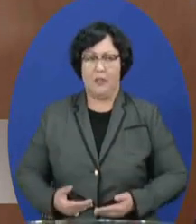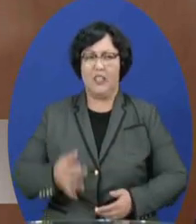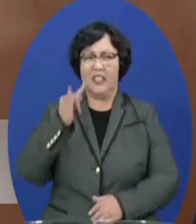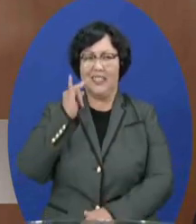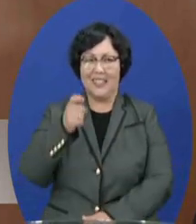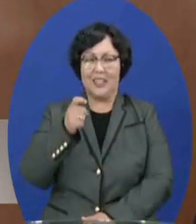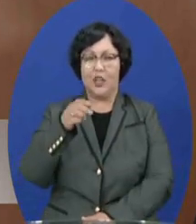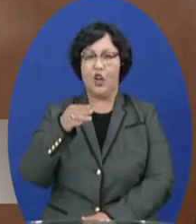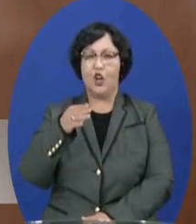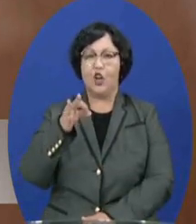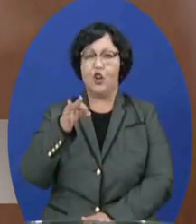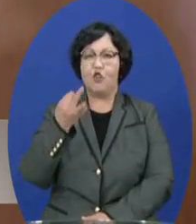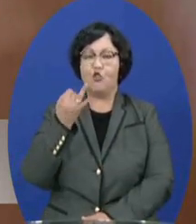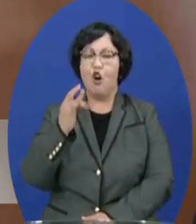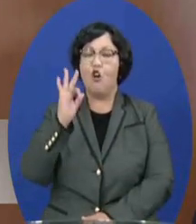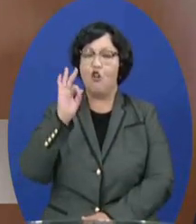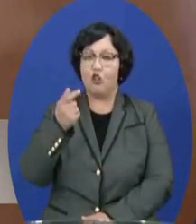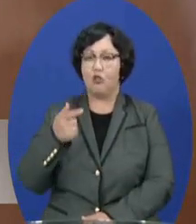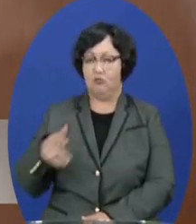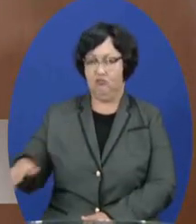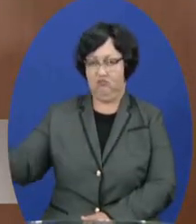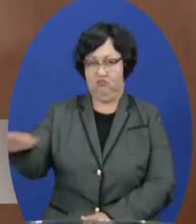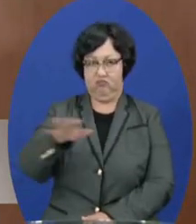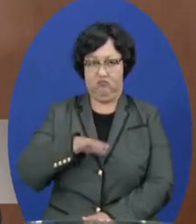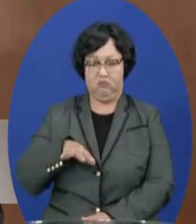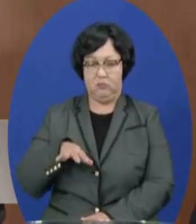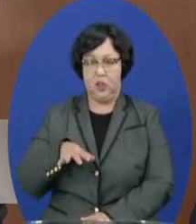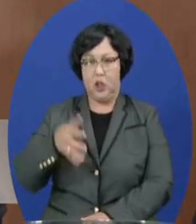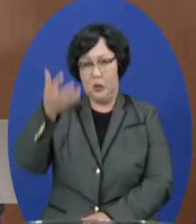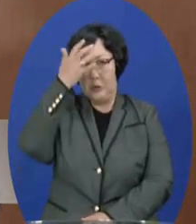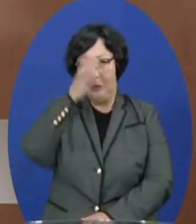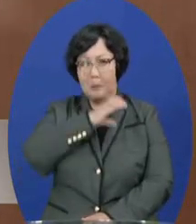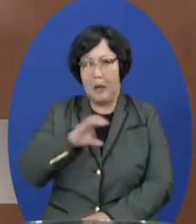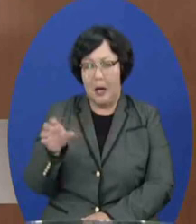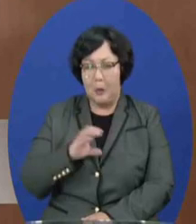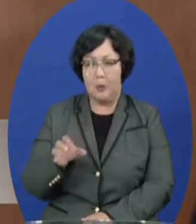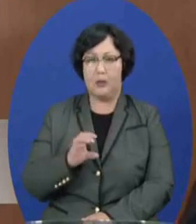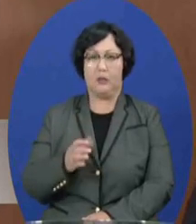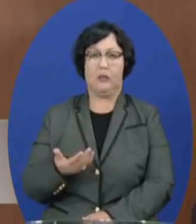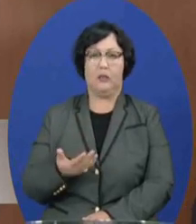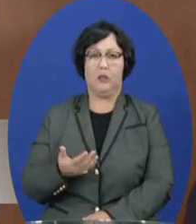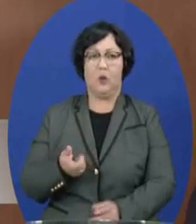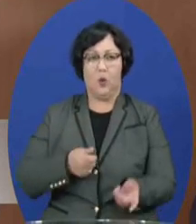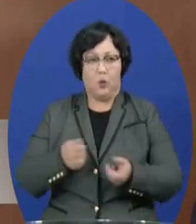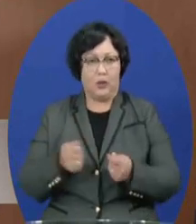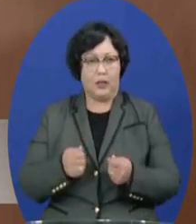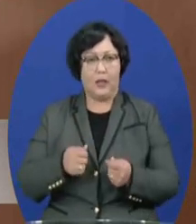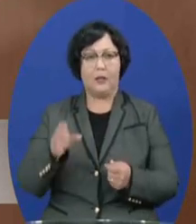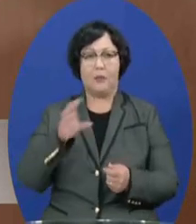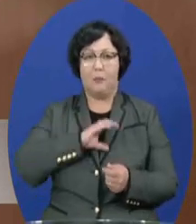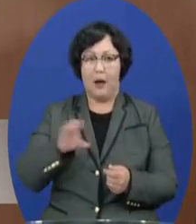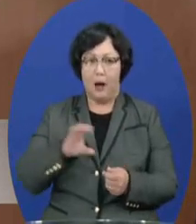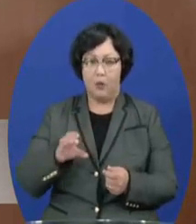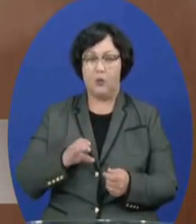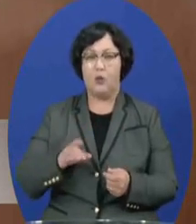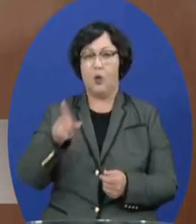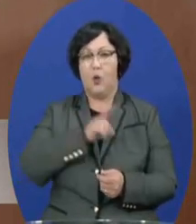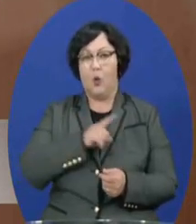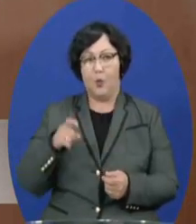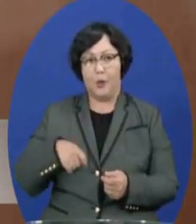дотор. Тэгэхээр их тойрогоос бид нар одоо гадагшлах төрийн байгууллагууд, за дээрэс нь худалдааны одоо байгууллагууд хувийн